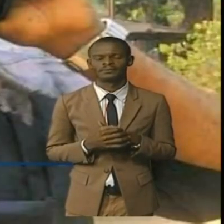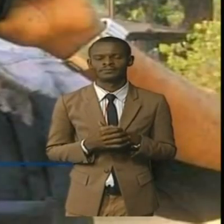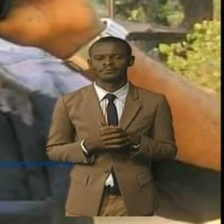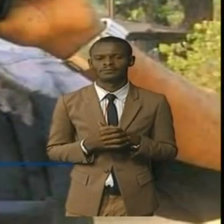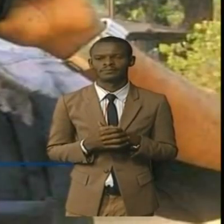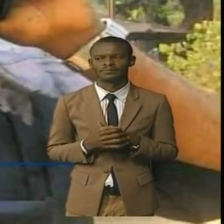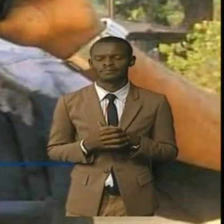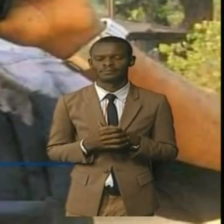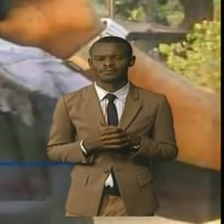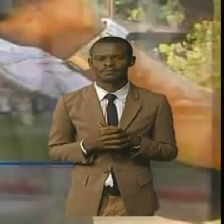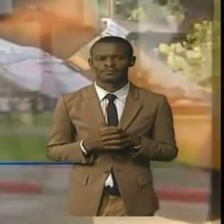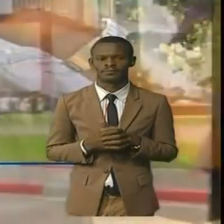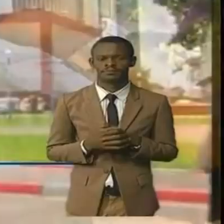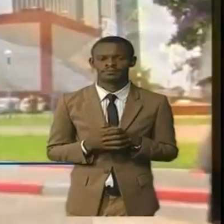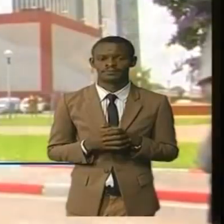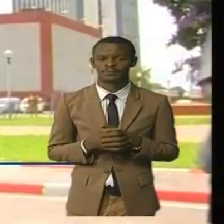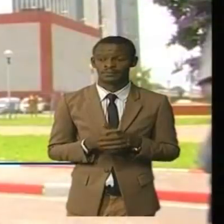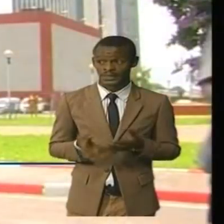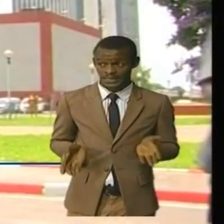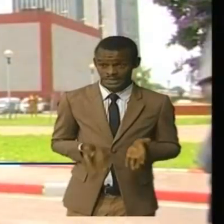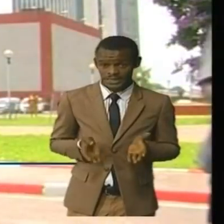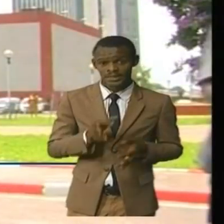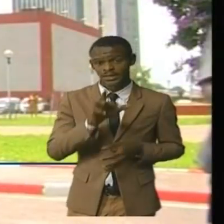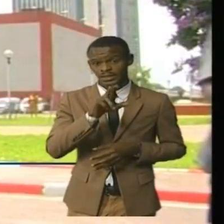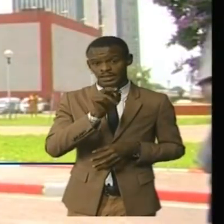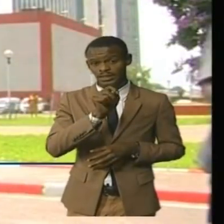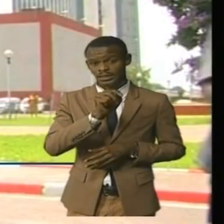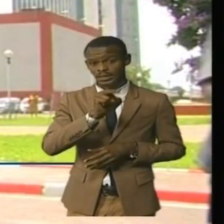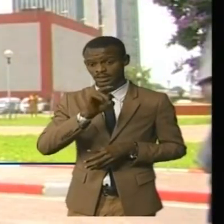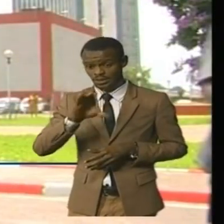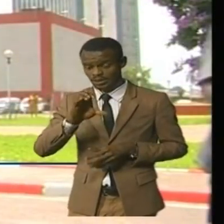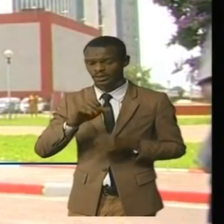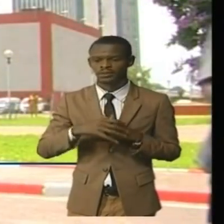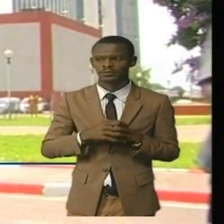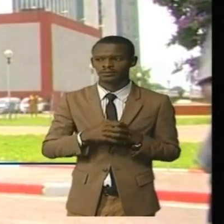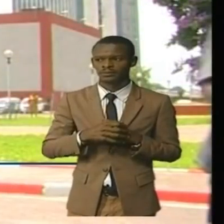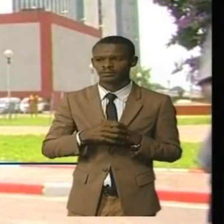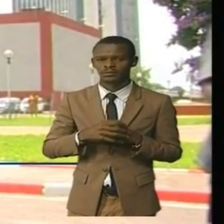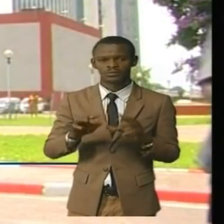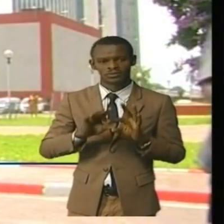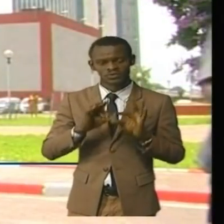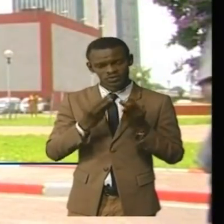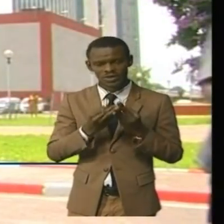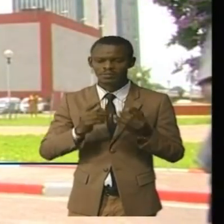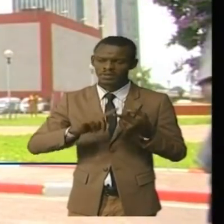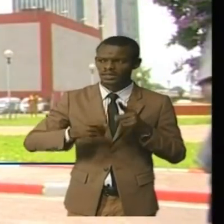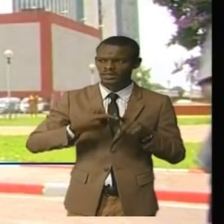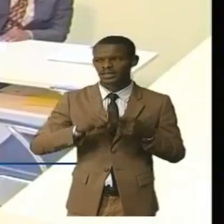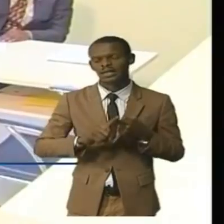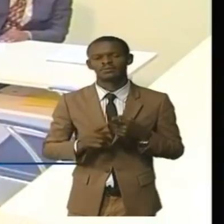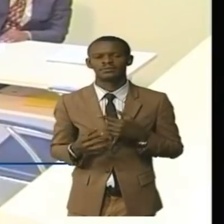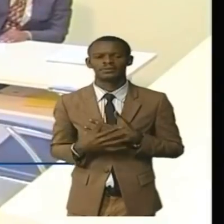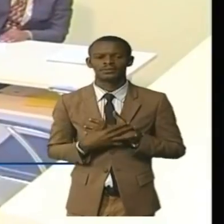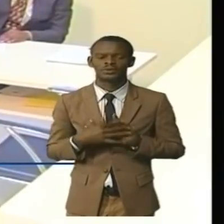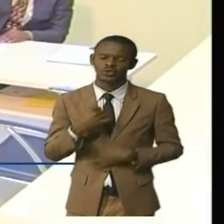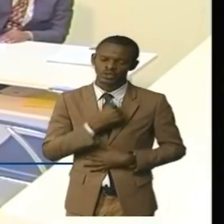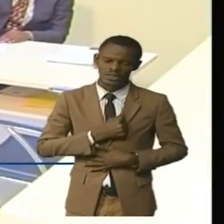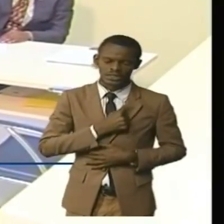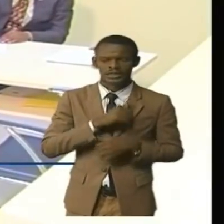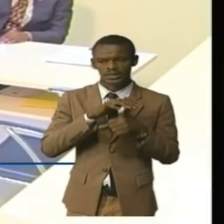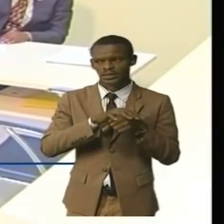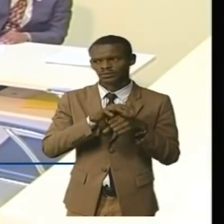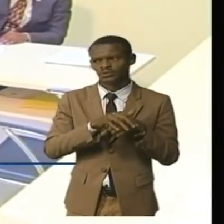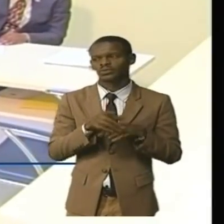Congo. À la RTNC, directeur, collègue, confrère pour nous ta famille professionnelle, aussi bien la radio-télévision nationale